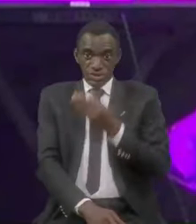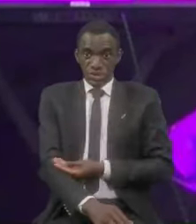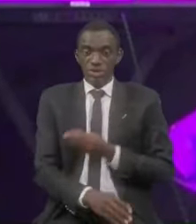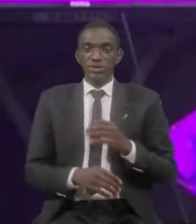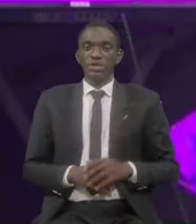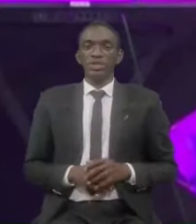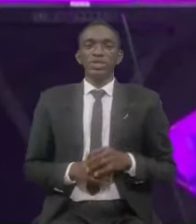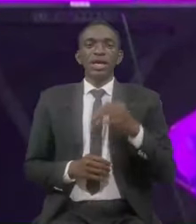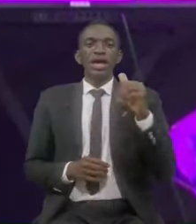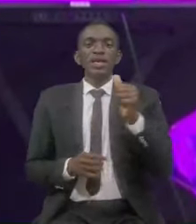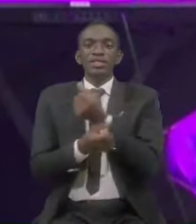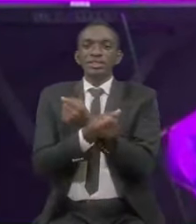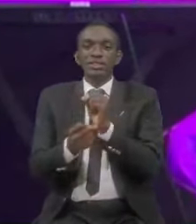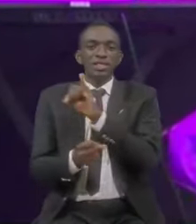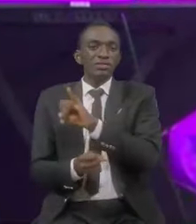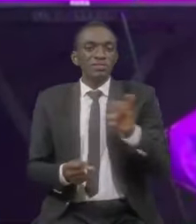un fils qui sauve,